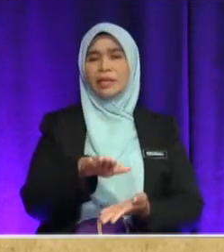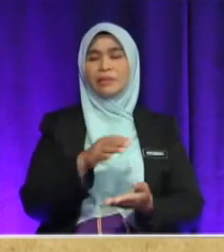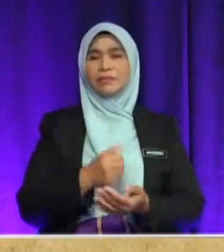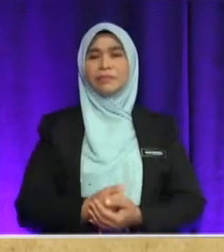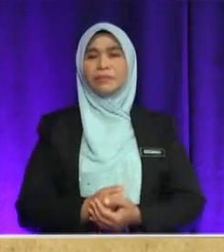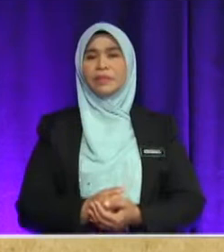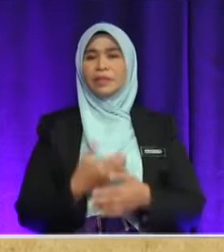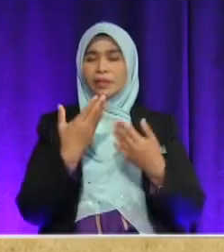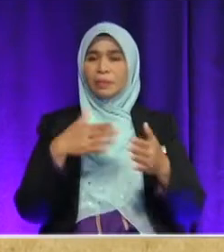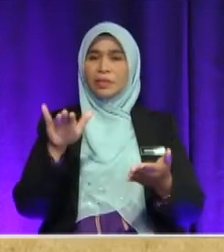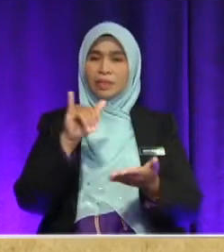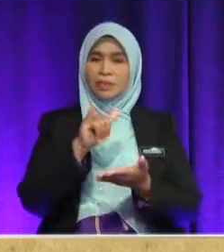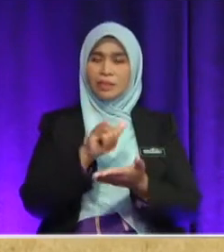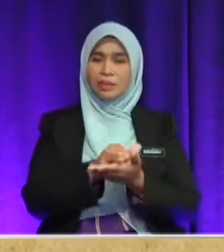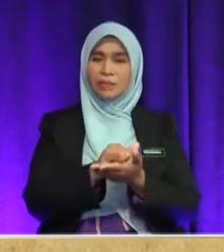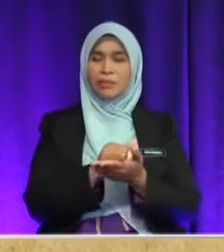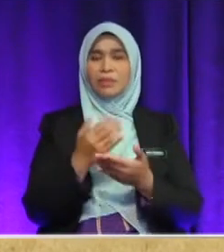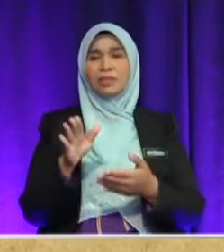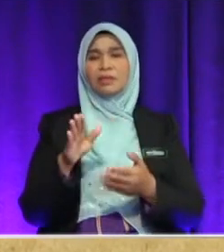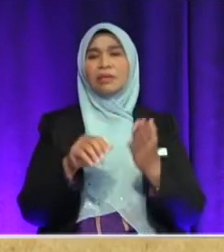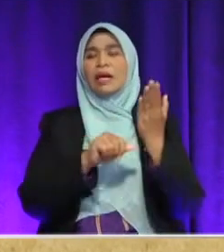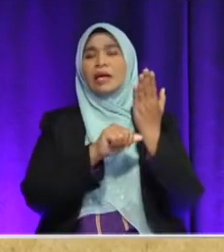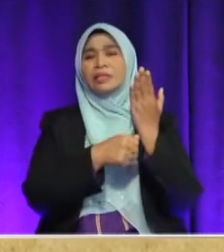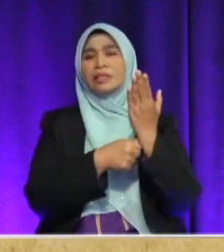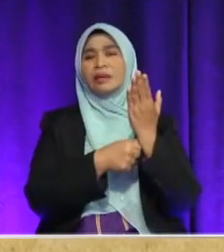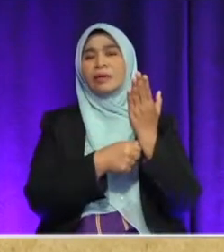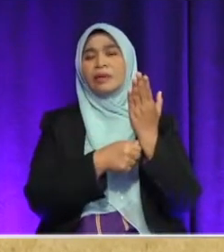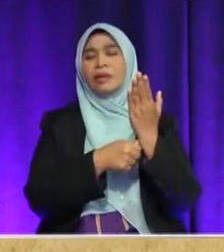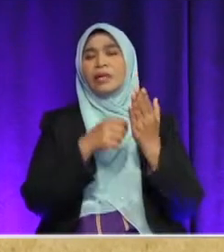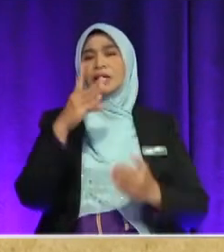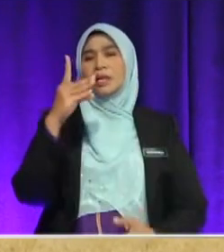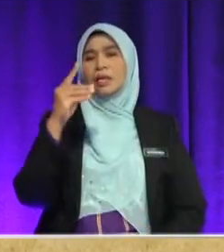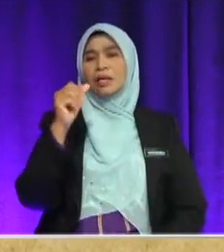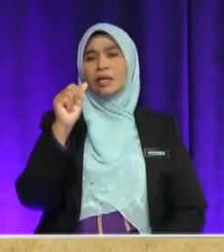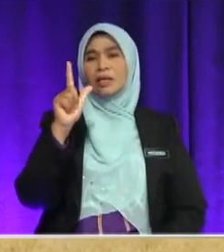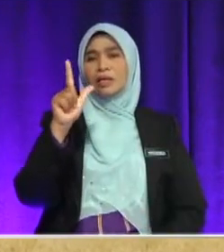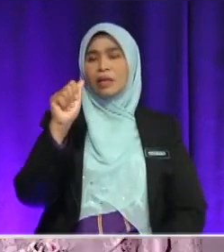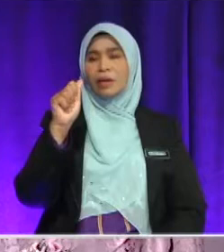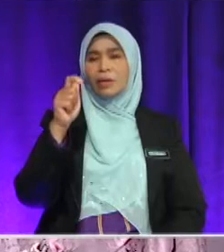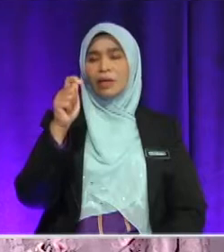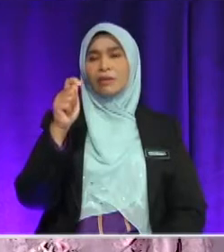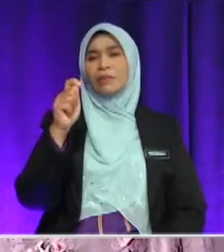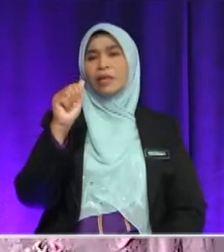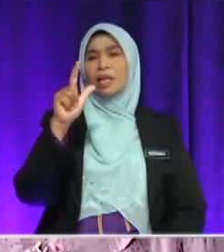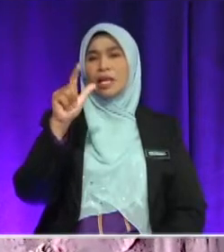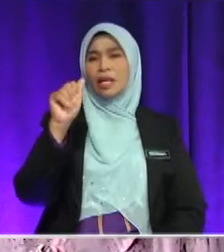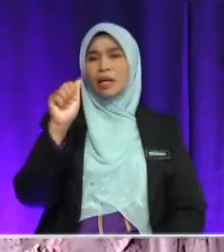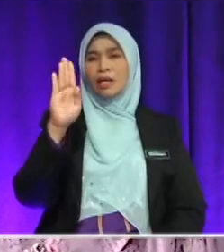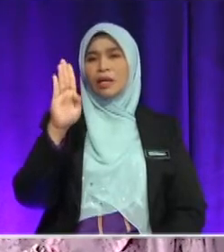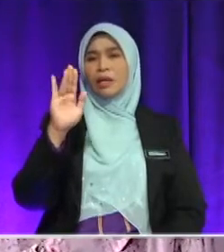dunia Kemudian beliau adalah pengasas kepada Daulah Al ayyubiyah ataupun pemerintah kerajaan al-ayyubiyah